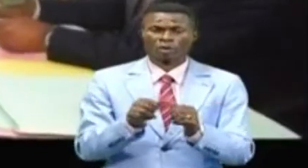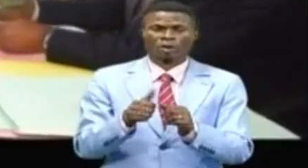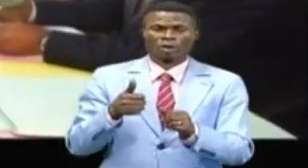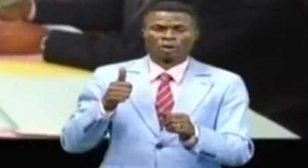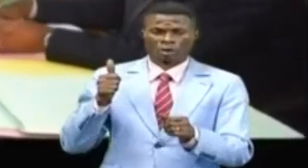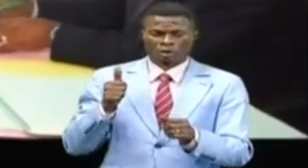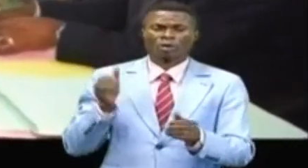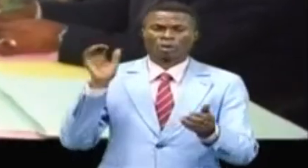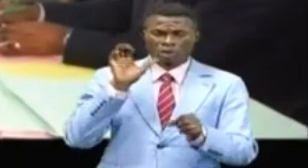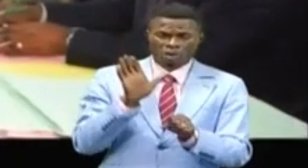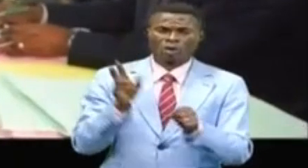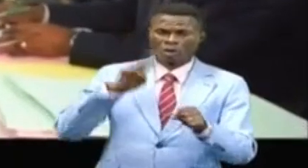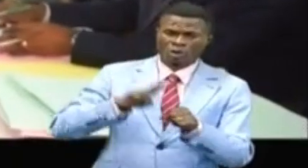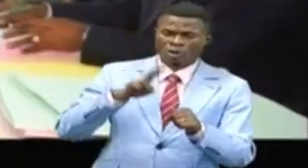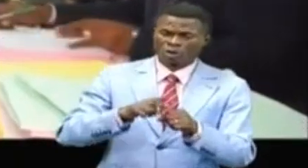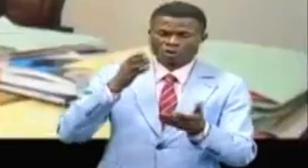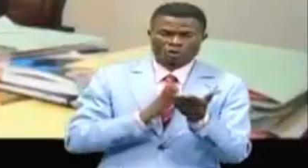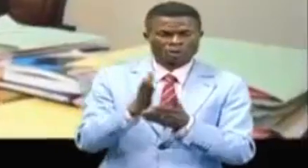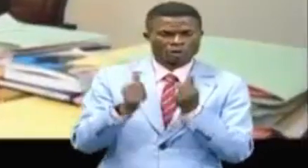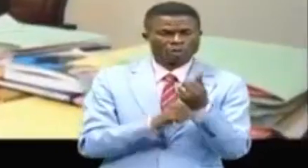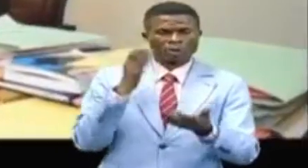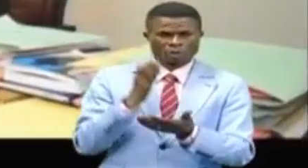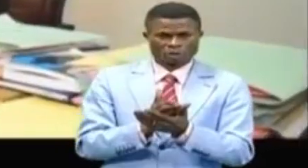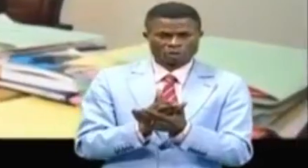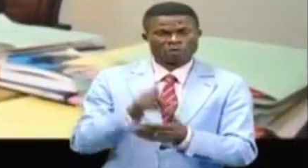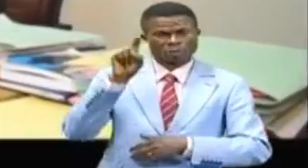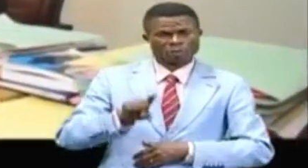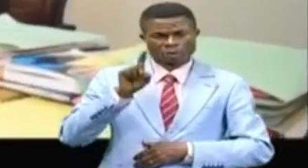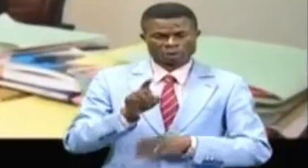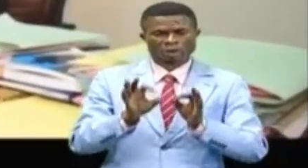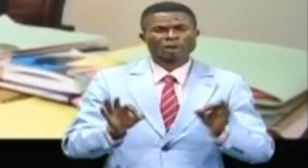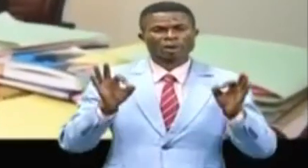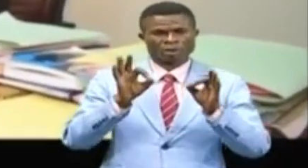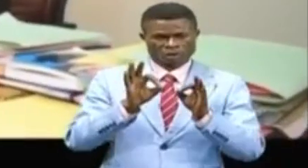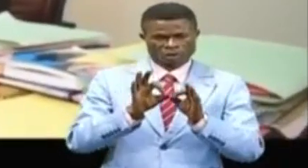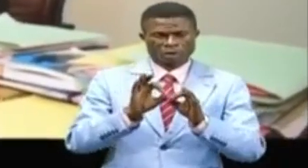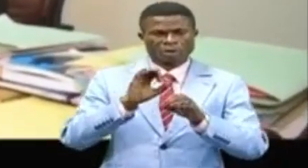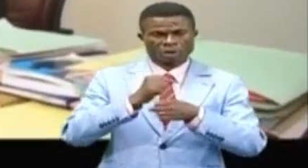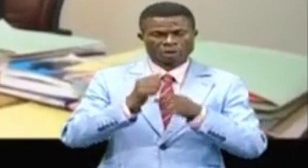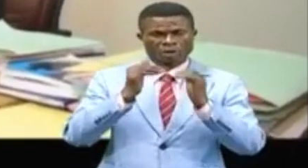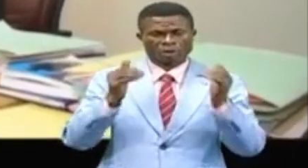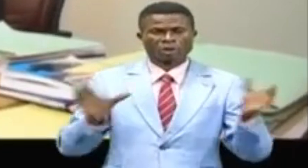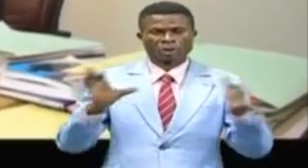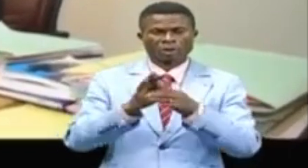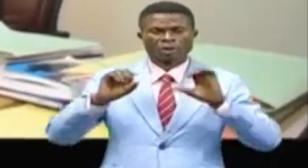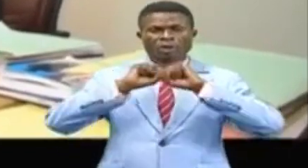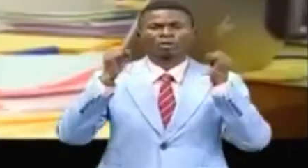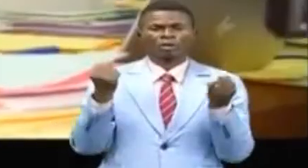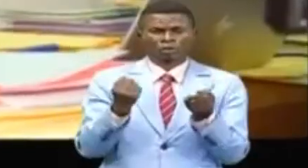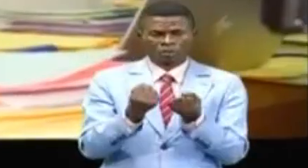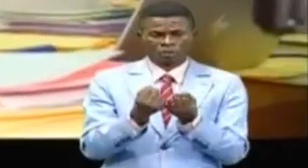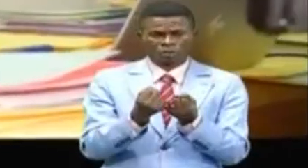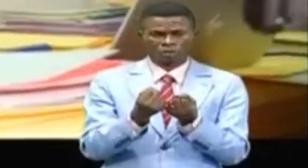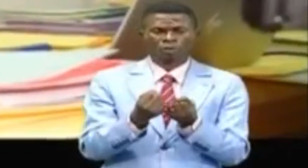la répétition des violations de droits de l'homme. D'où les besoins essentiels de restaurer la paix et la cohésion sociale ne